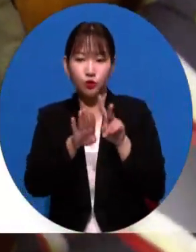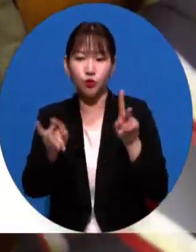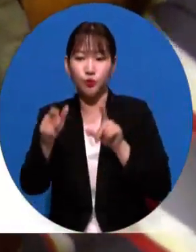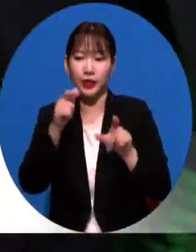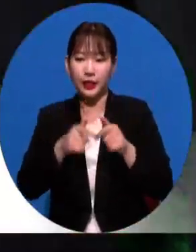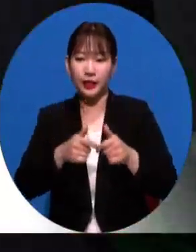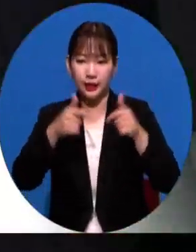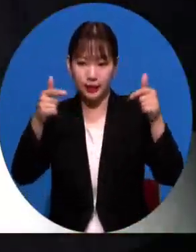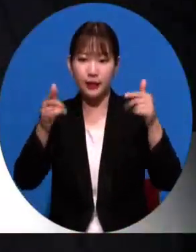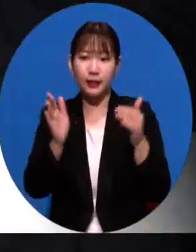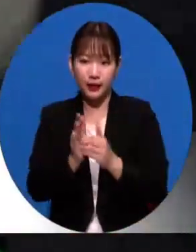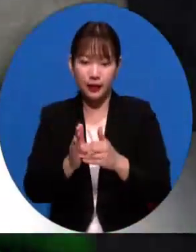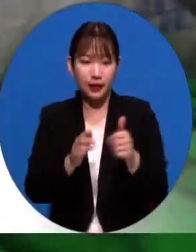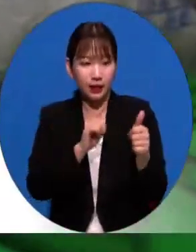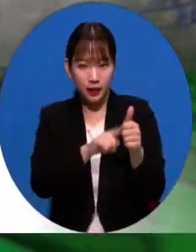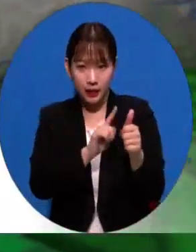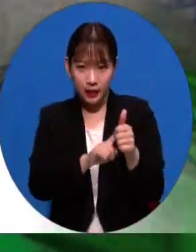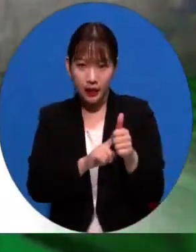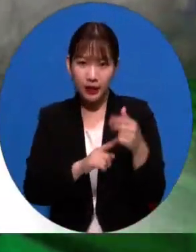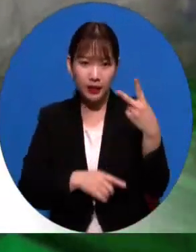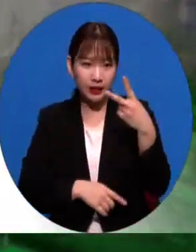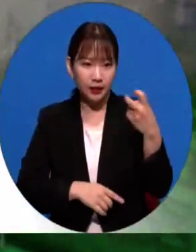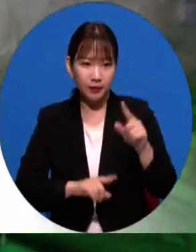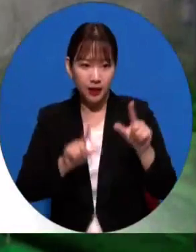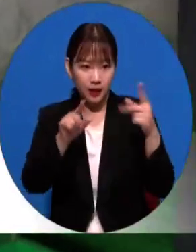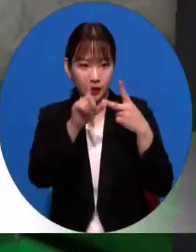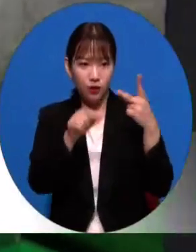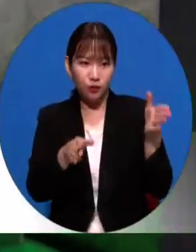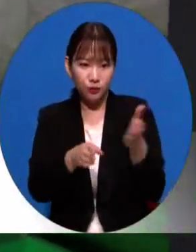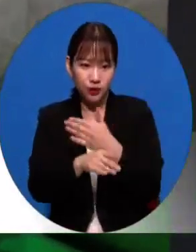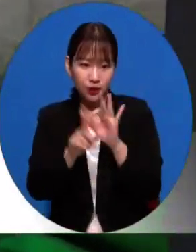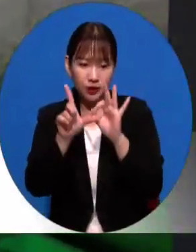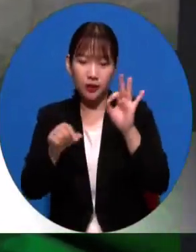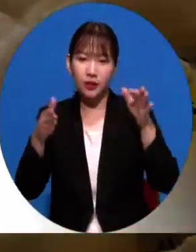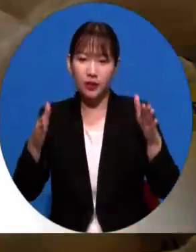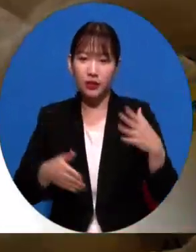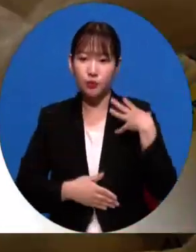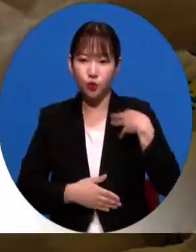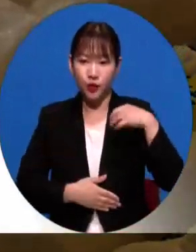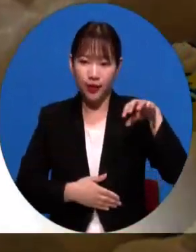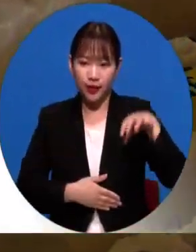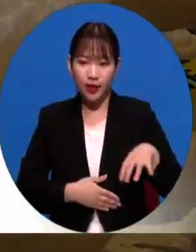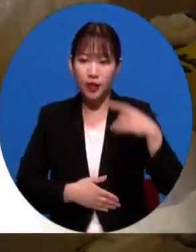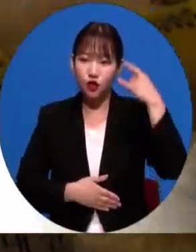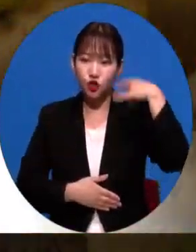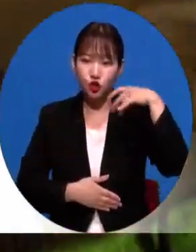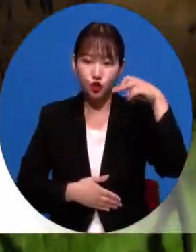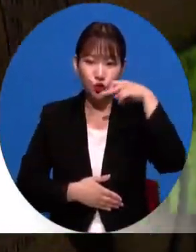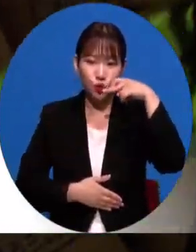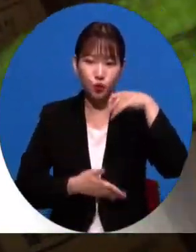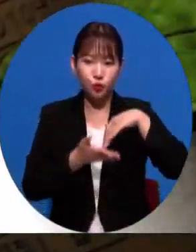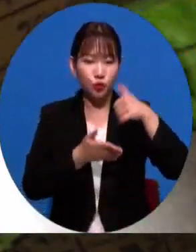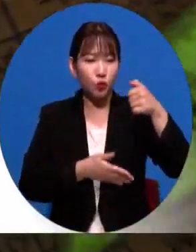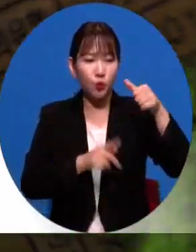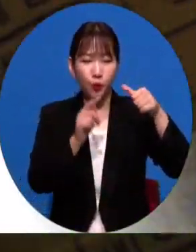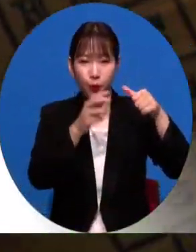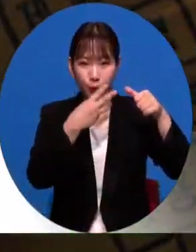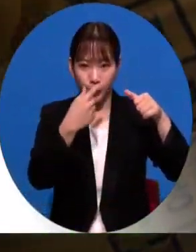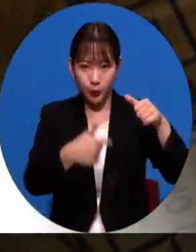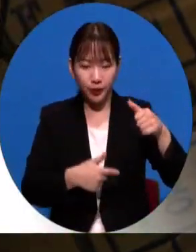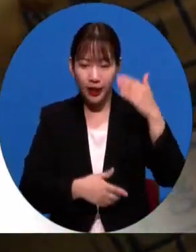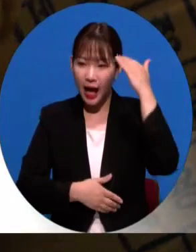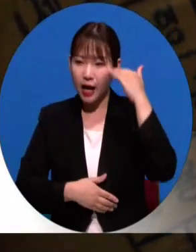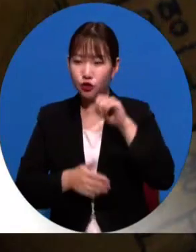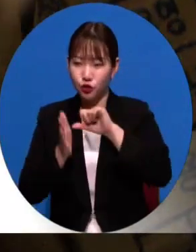늘었습니다. 이 유통업자는 2021년 2월부터 10월까지 무안에서 중국산 소금 55톤을